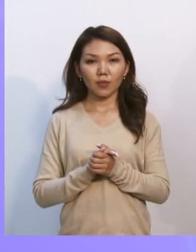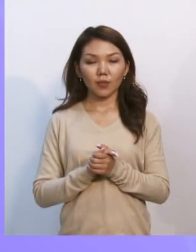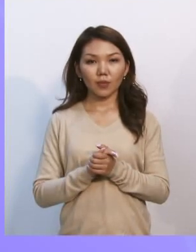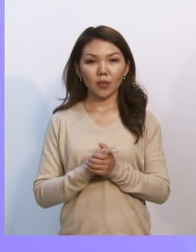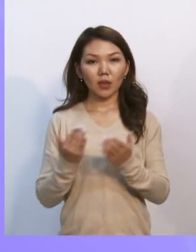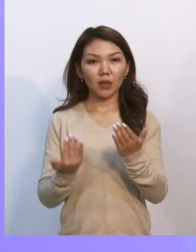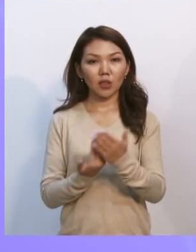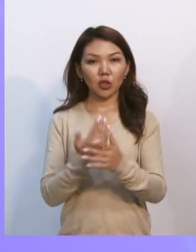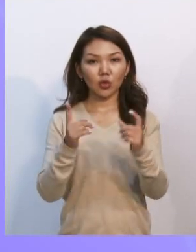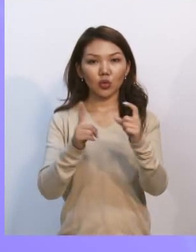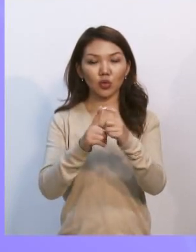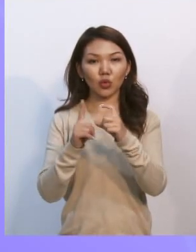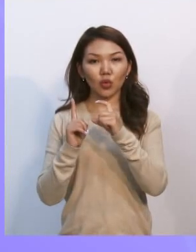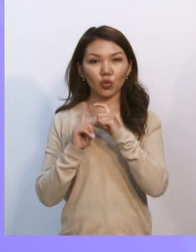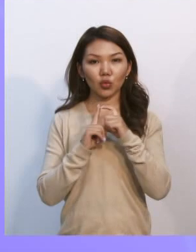жаңы сөздөрдү